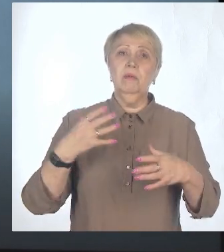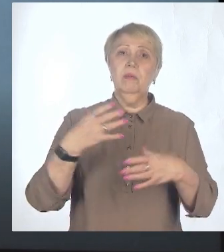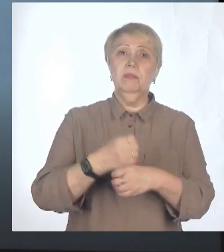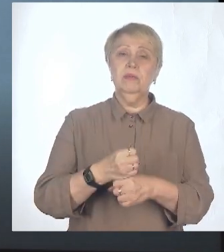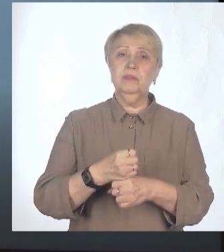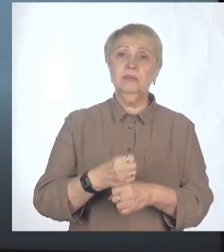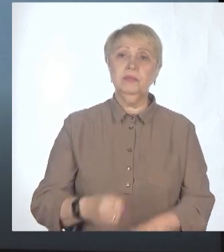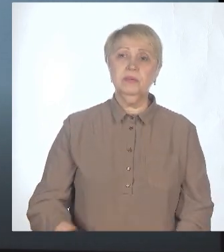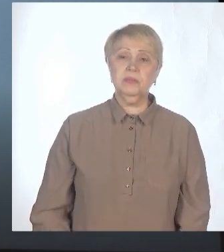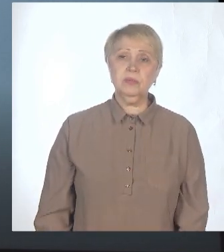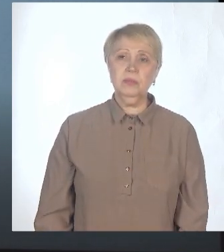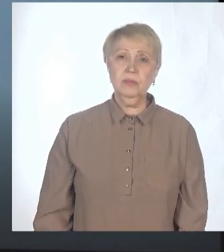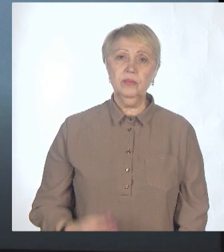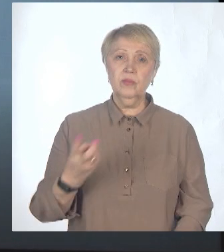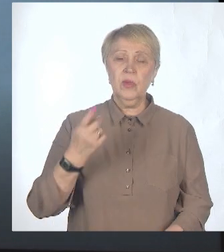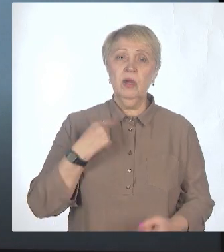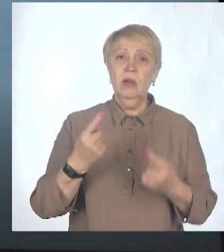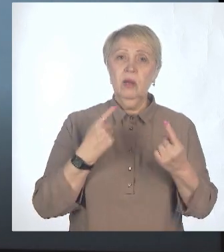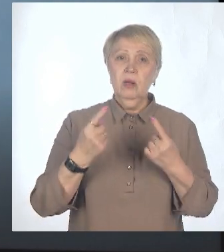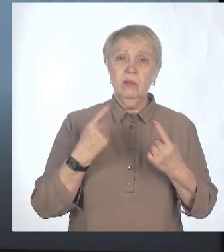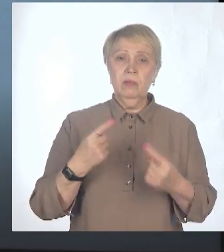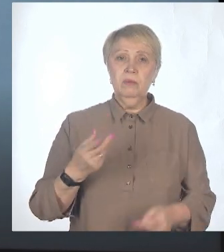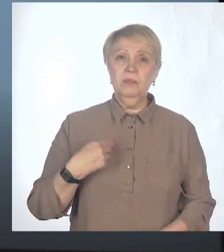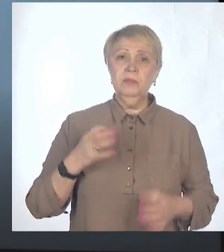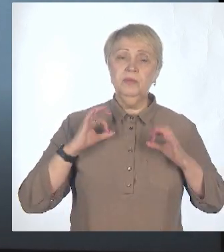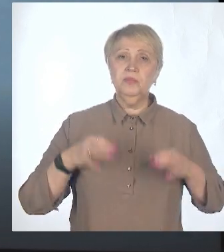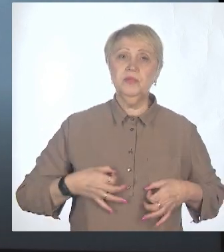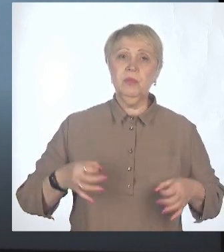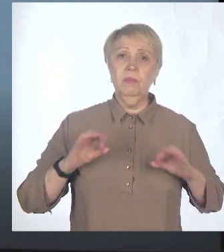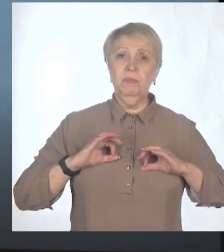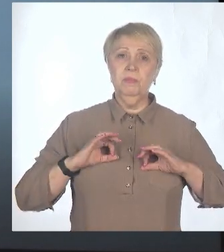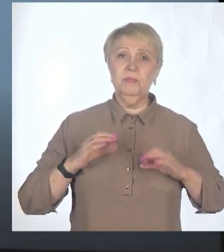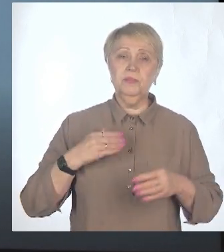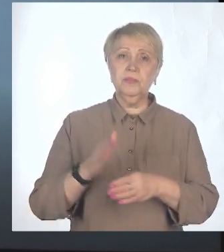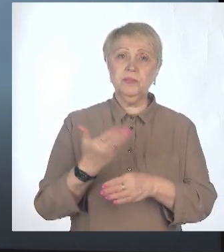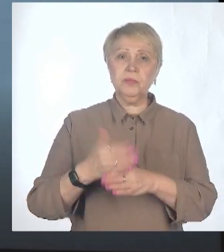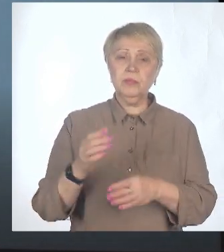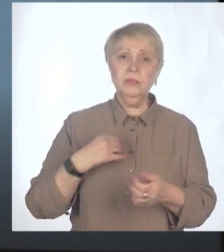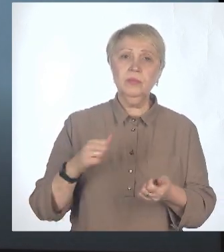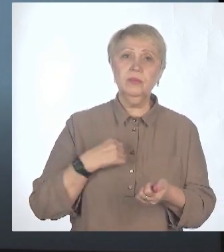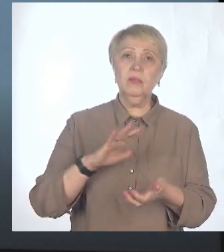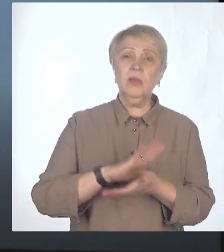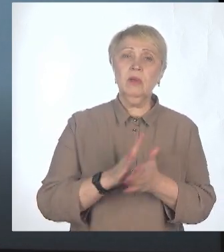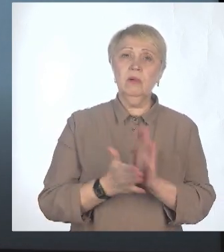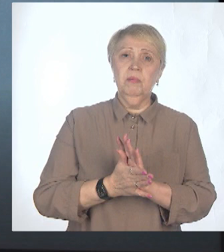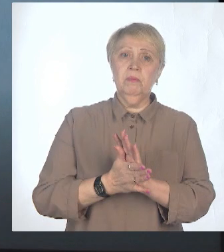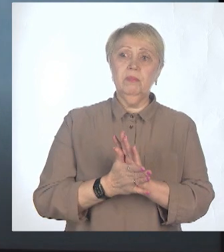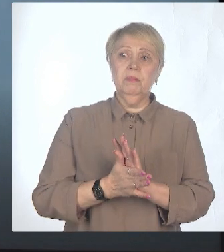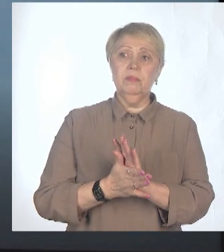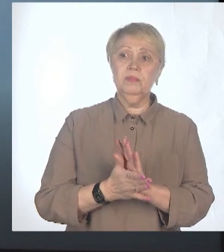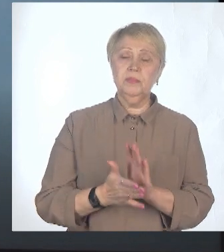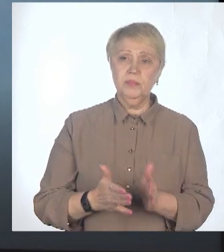свои права, консультироваться с юристом по трудовому праву, в частности, при расторжении трудового договора в связи с